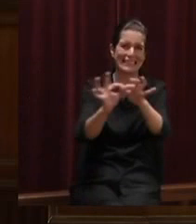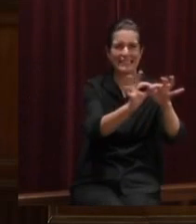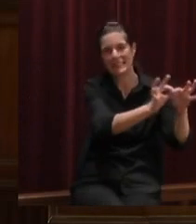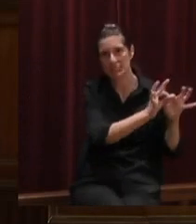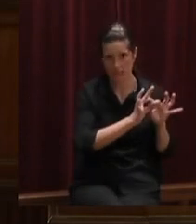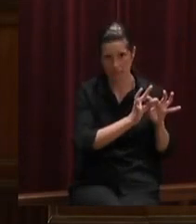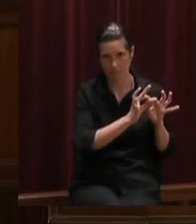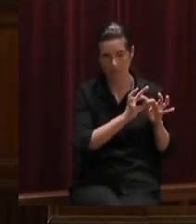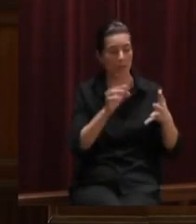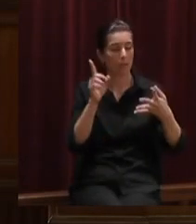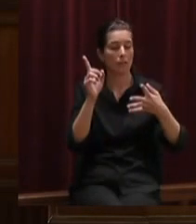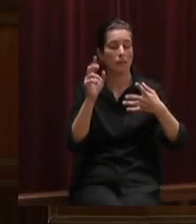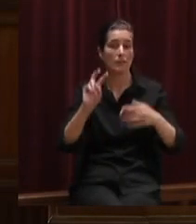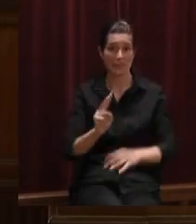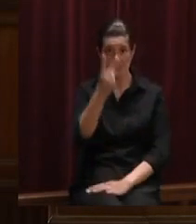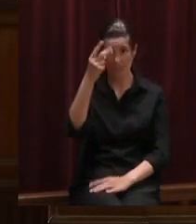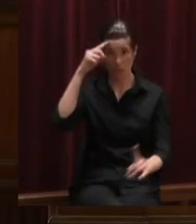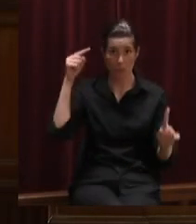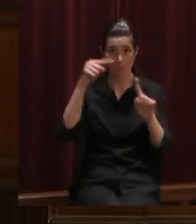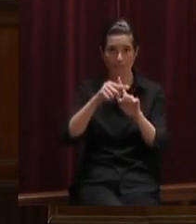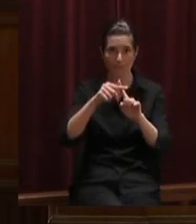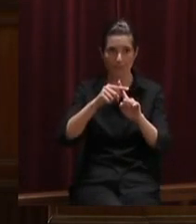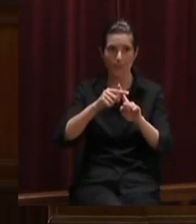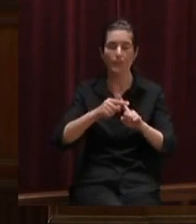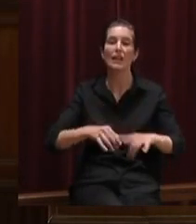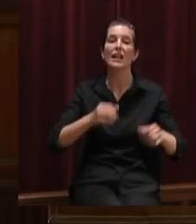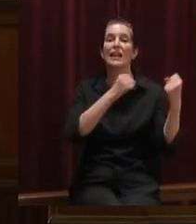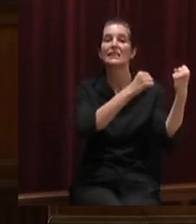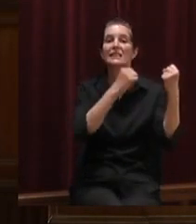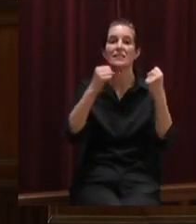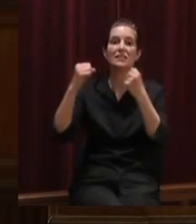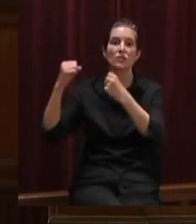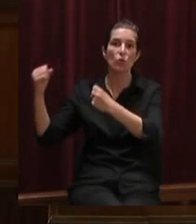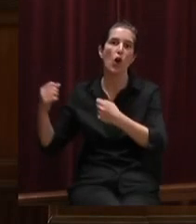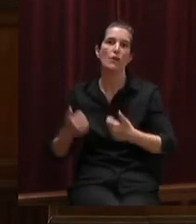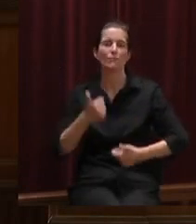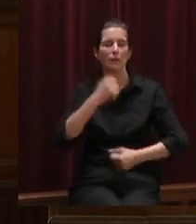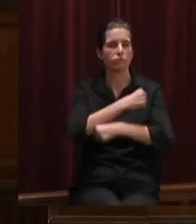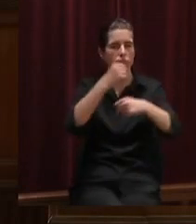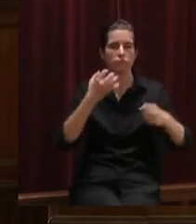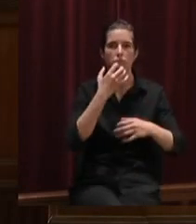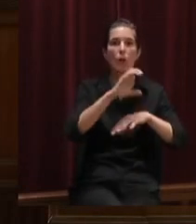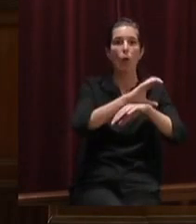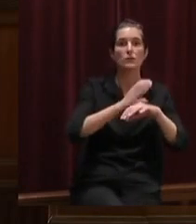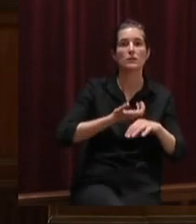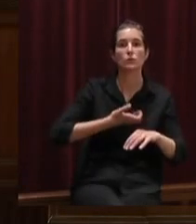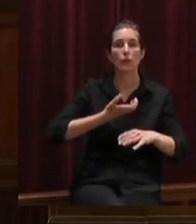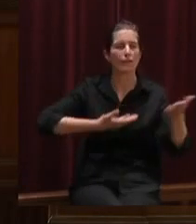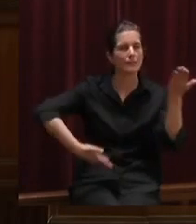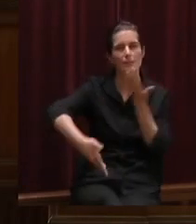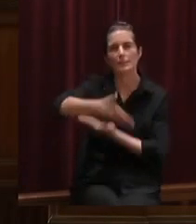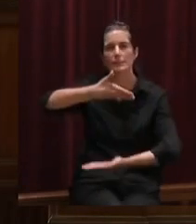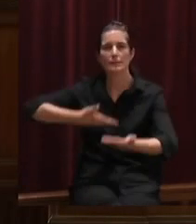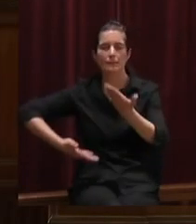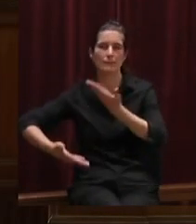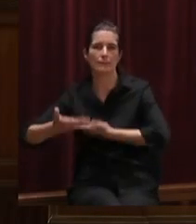el que està en marxa. Hem d'enfortir la nostra arquitectura institucional, col·laborant amb els consells insulars i els ajuntaments,